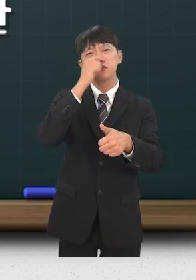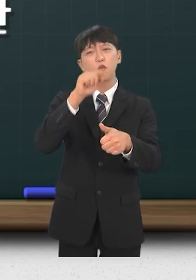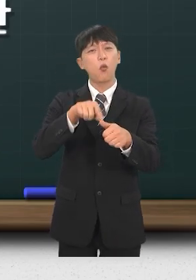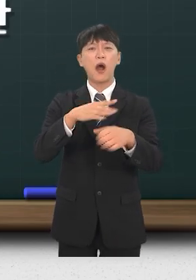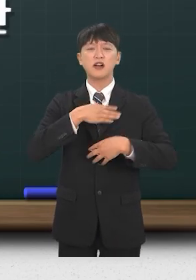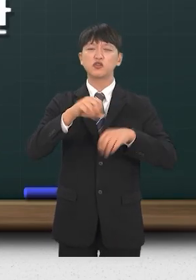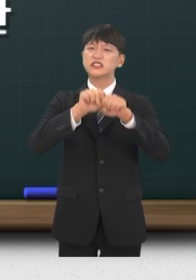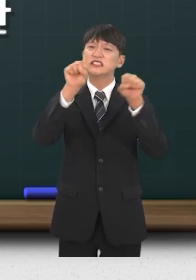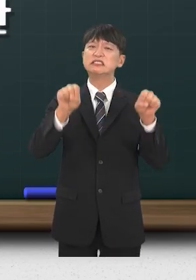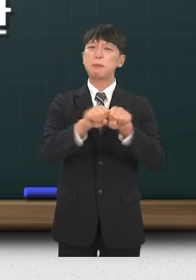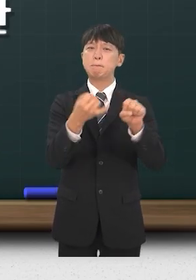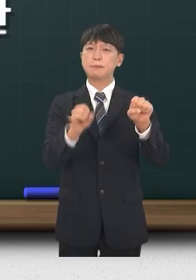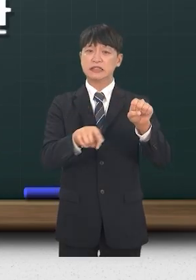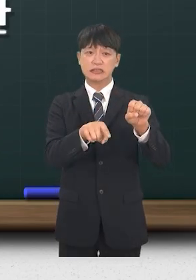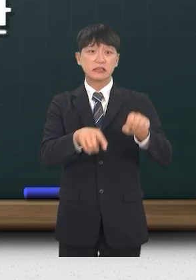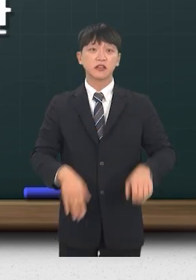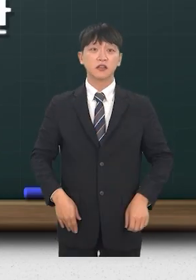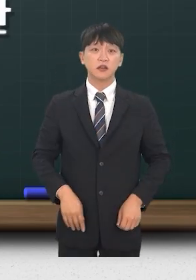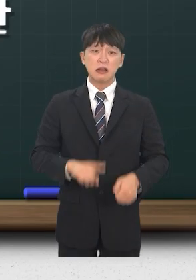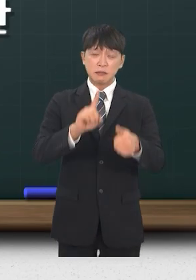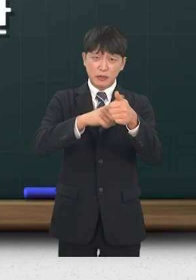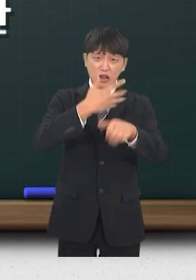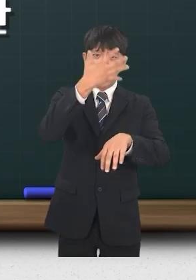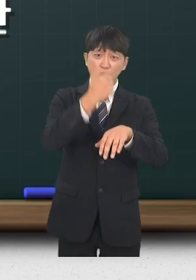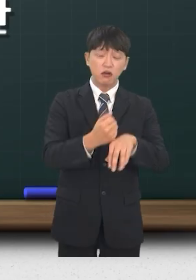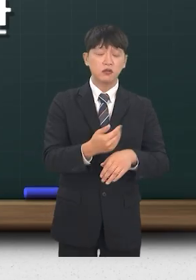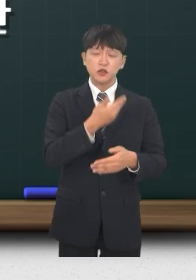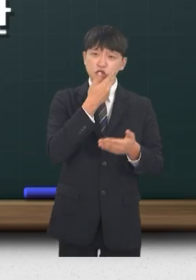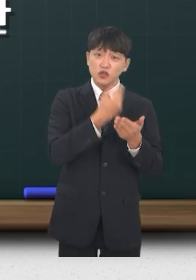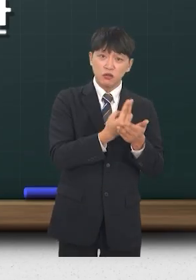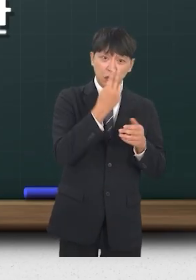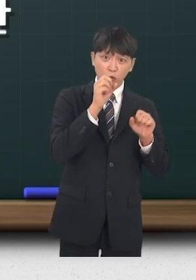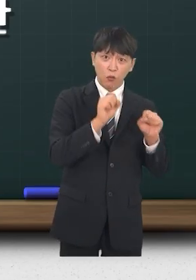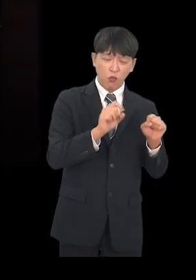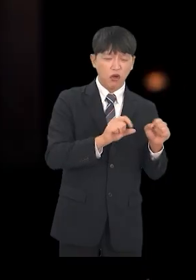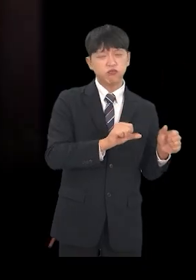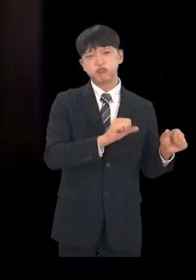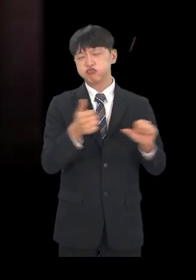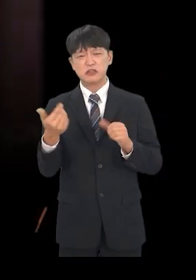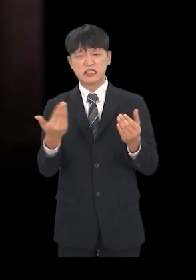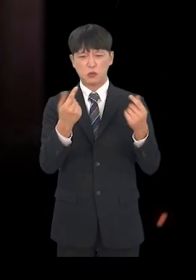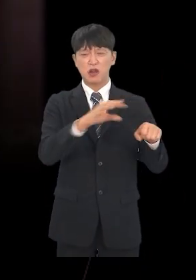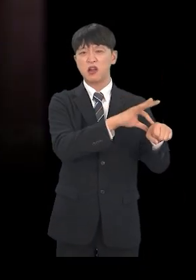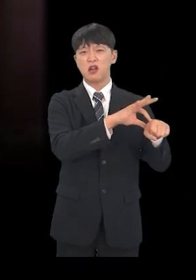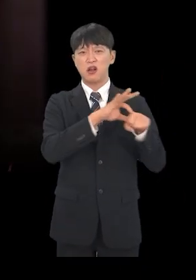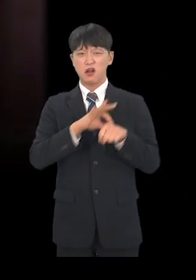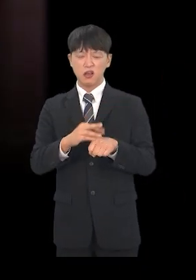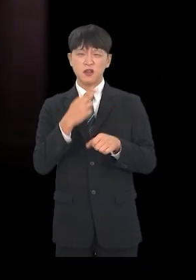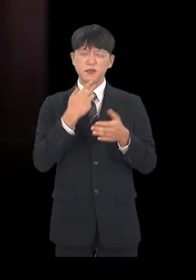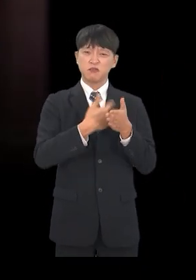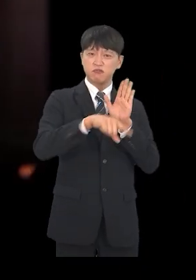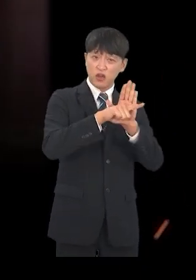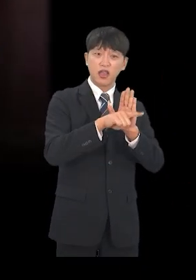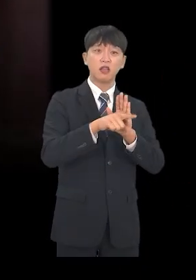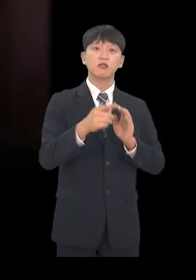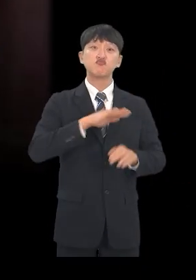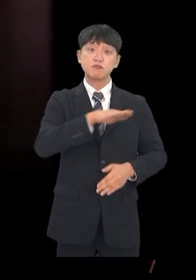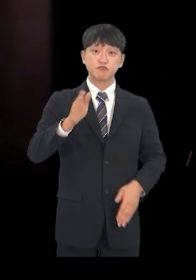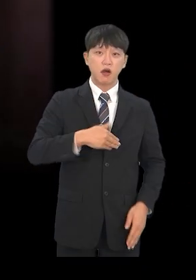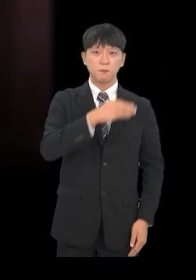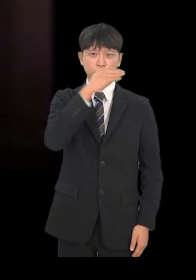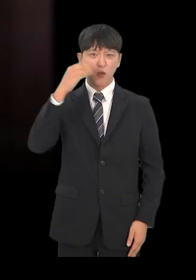출동한 소방대원에게 인원수와 마지막으로 확인된 위치를 알려주어야 합니다. 처음 이야기했던 부천 숙박업소 화재